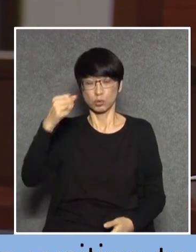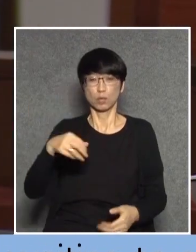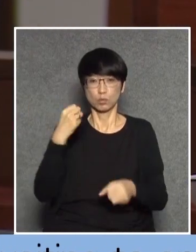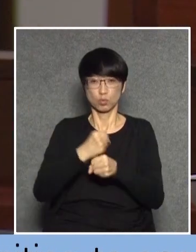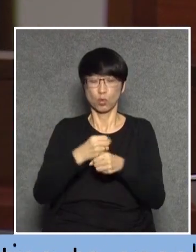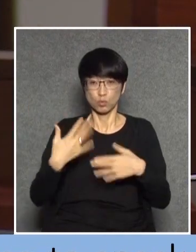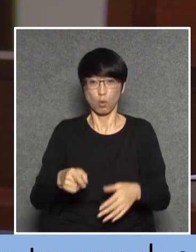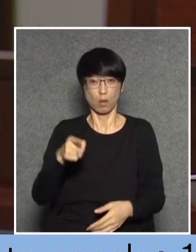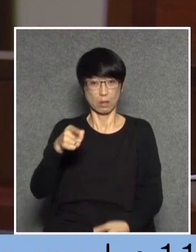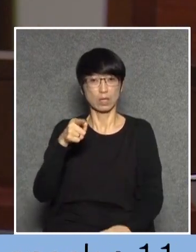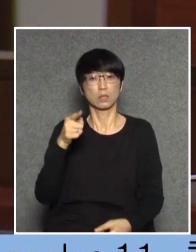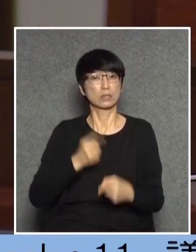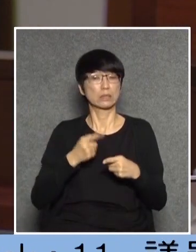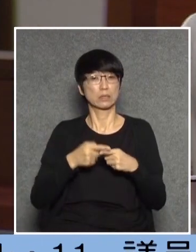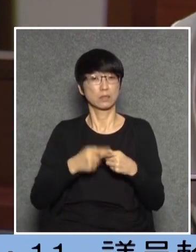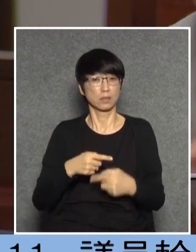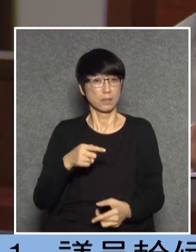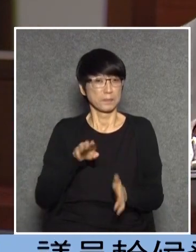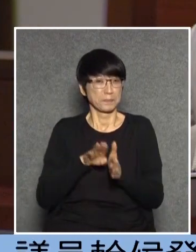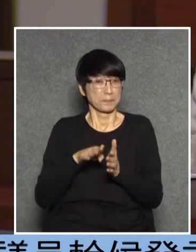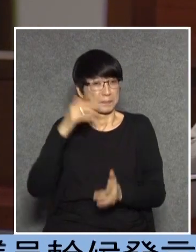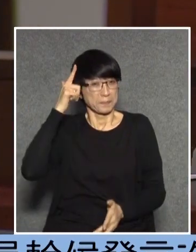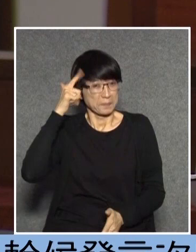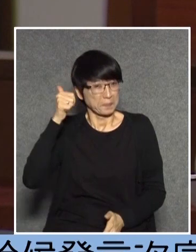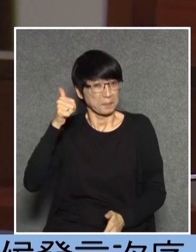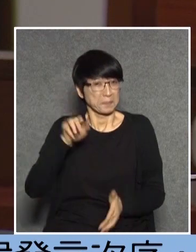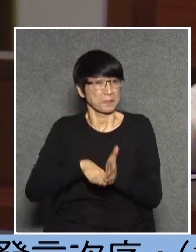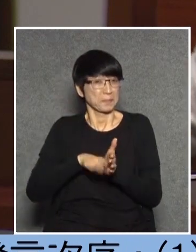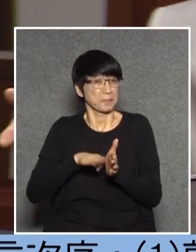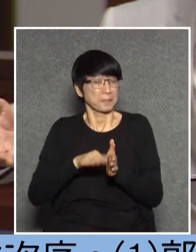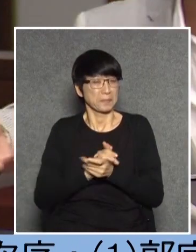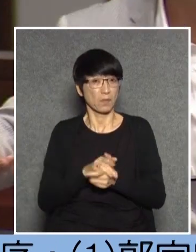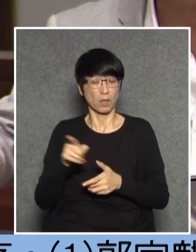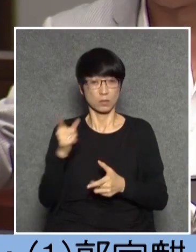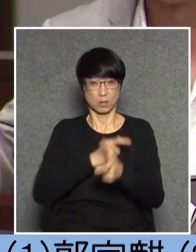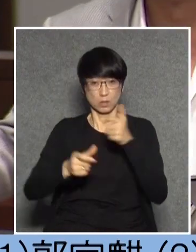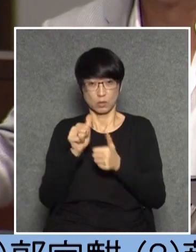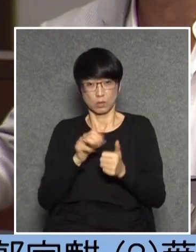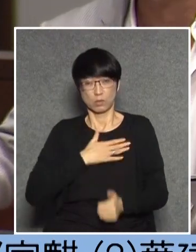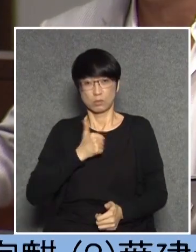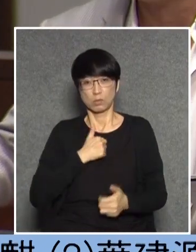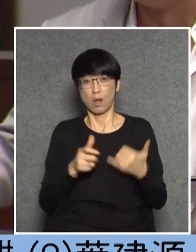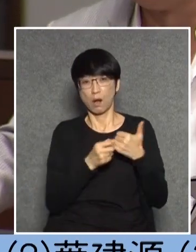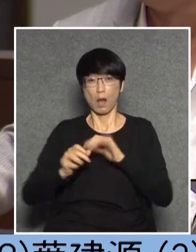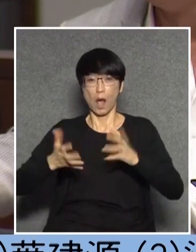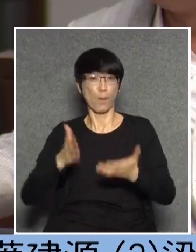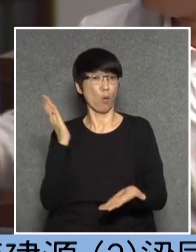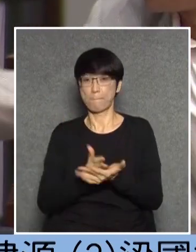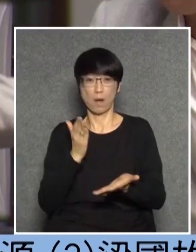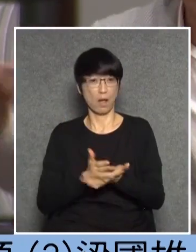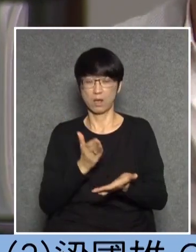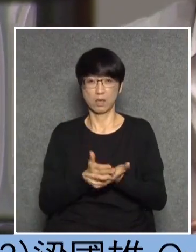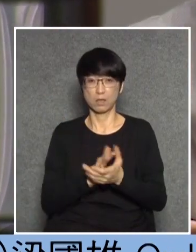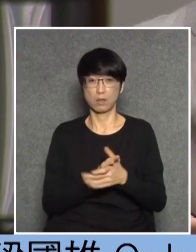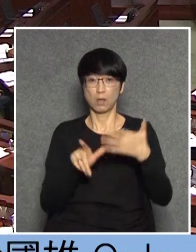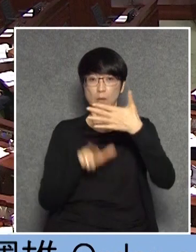都算真係老謀心算。即係講下講，而家呢個財政預算案點解叫拉布啫？係嘛？五月